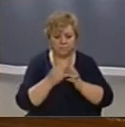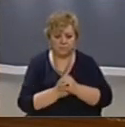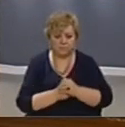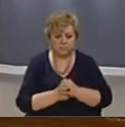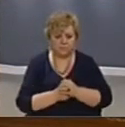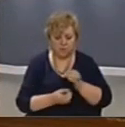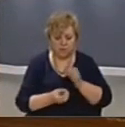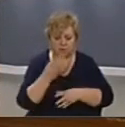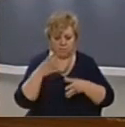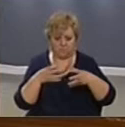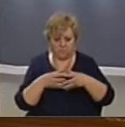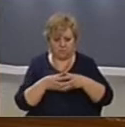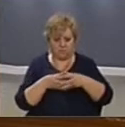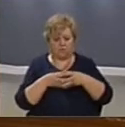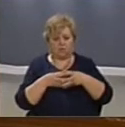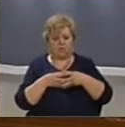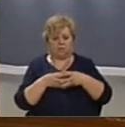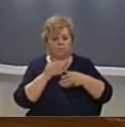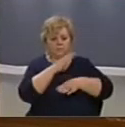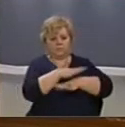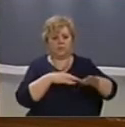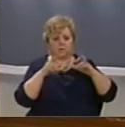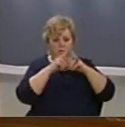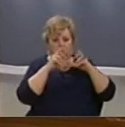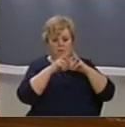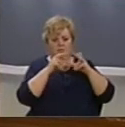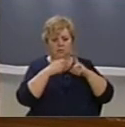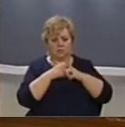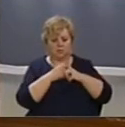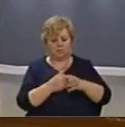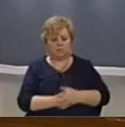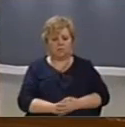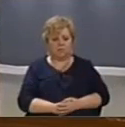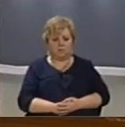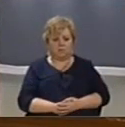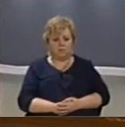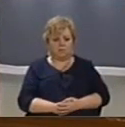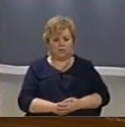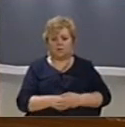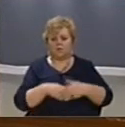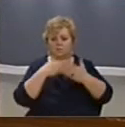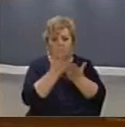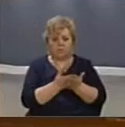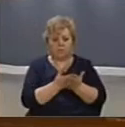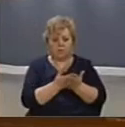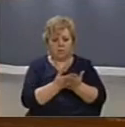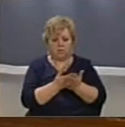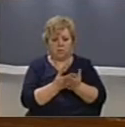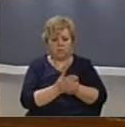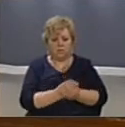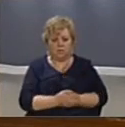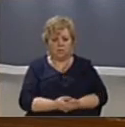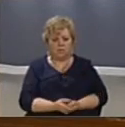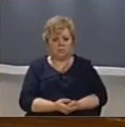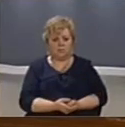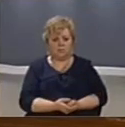e krijimit, pra grupi parlamentar i Aleancës, i themelimit të grupit hetues, propozojmë